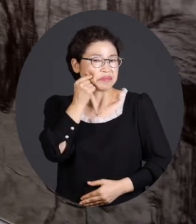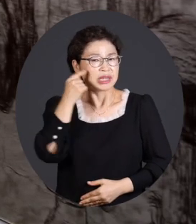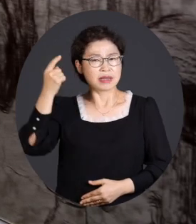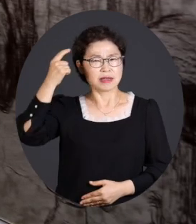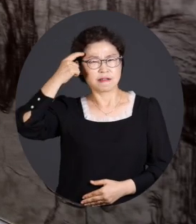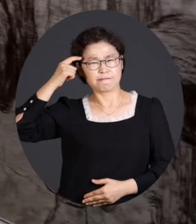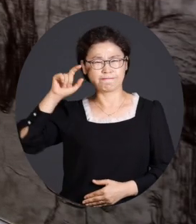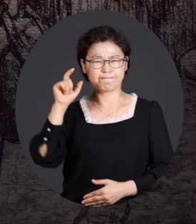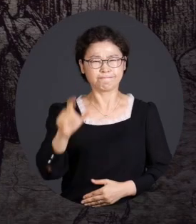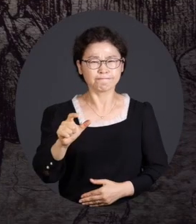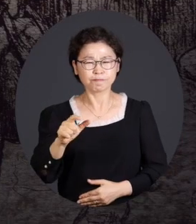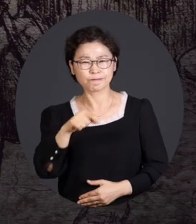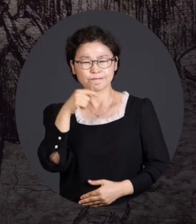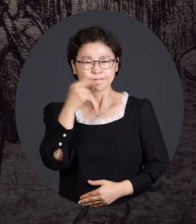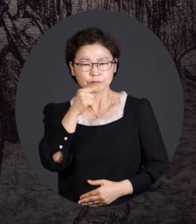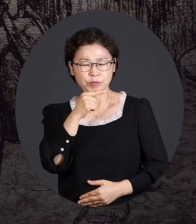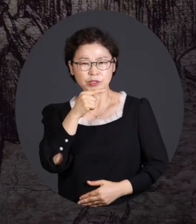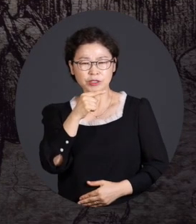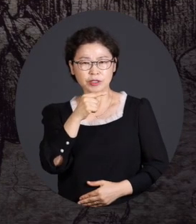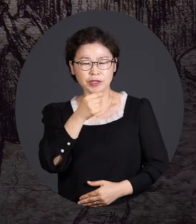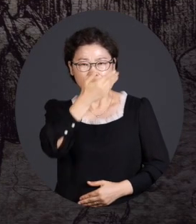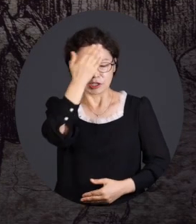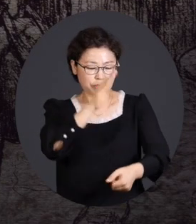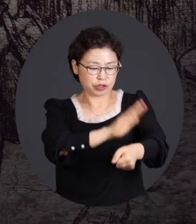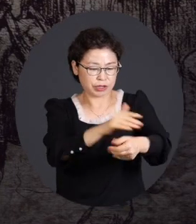사상이 철저한 서청원을